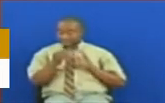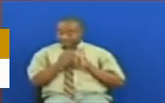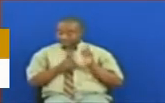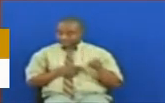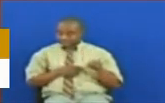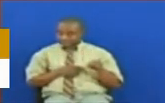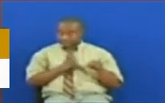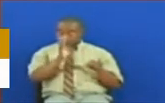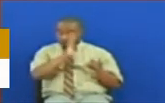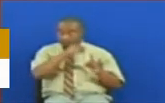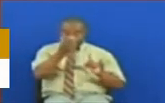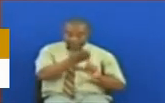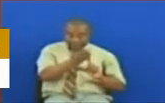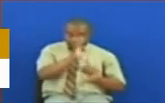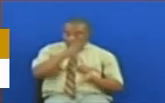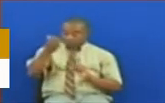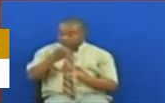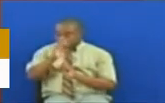kwenda tukafaidika.